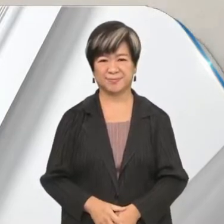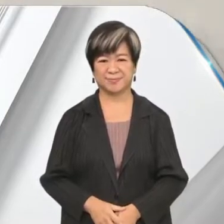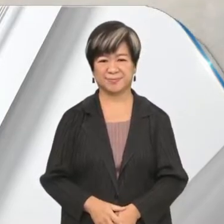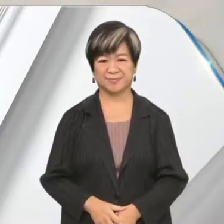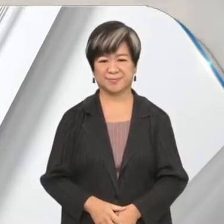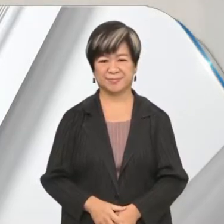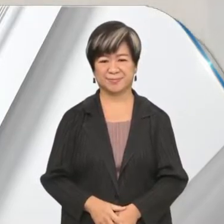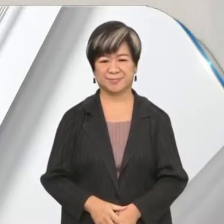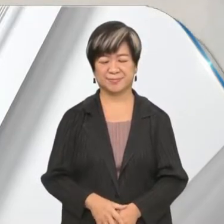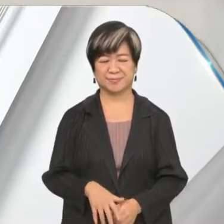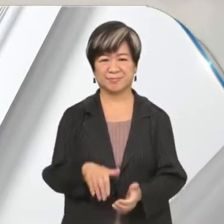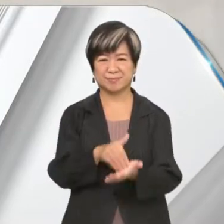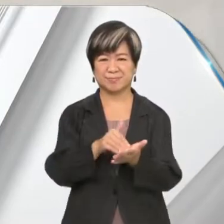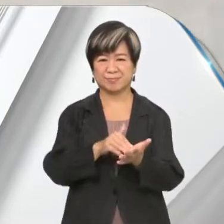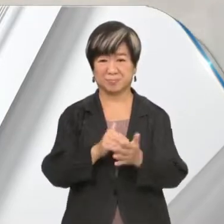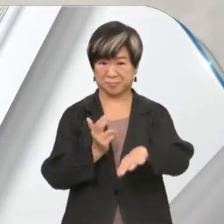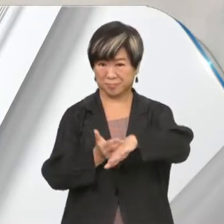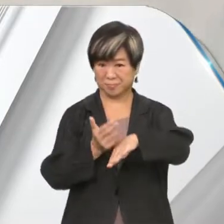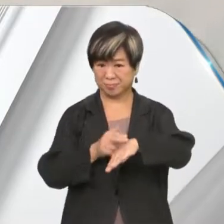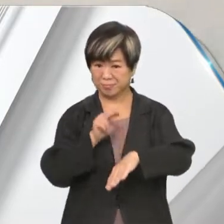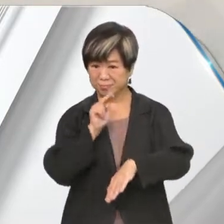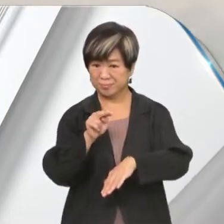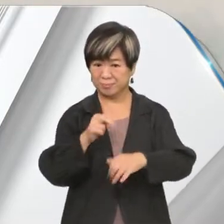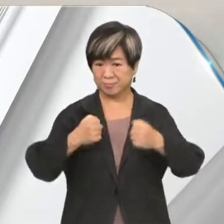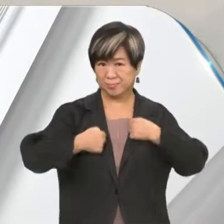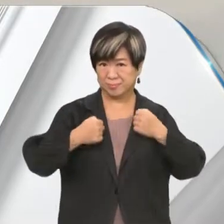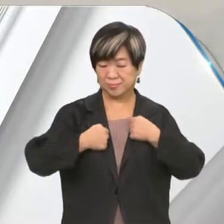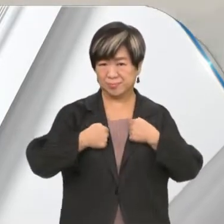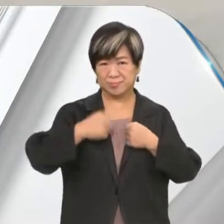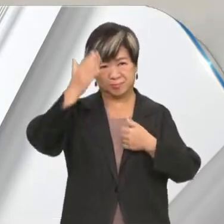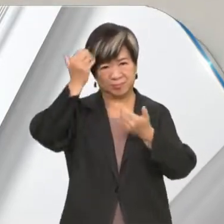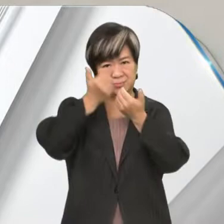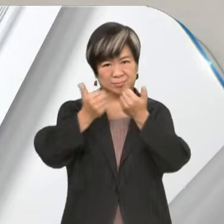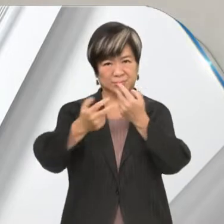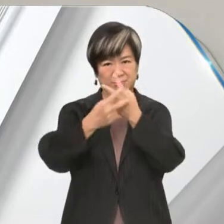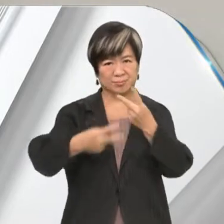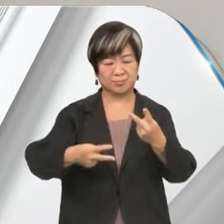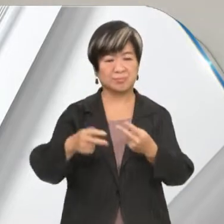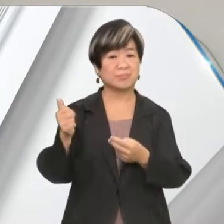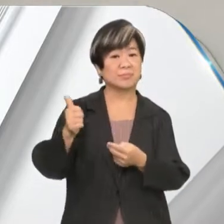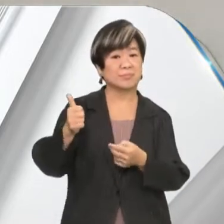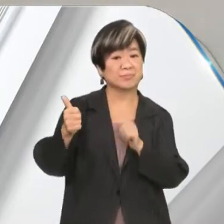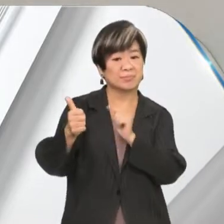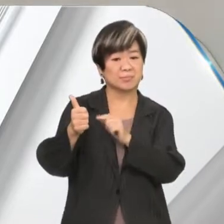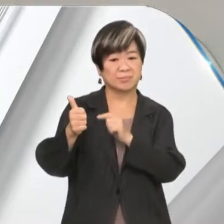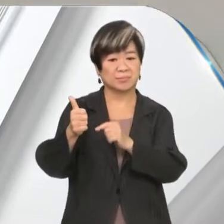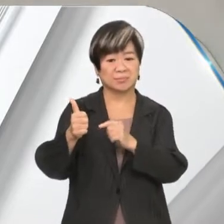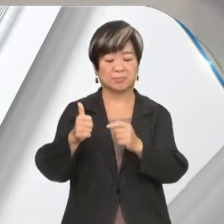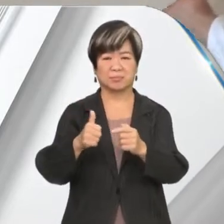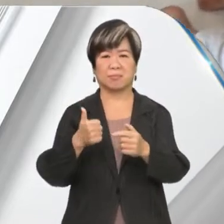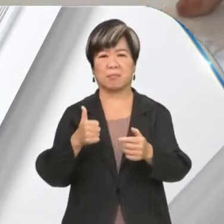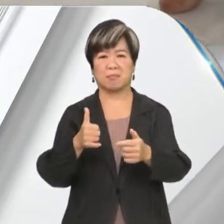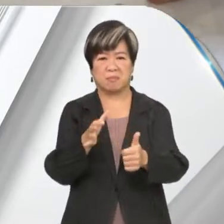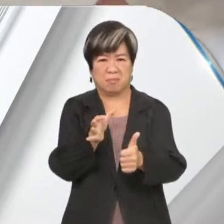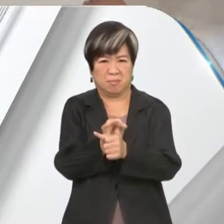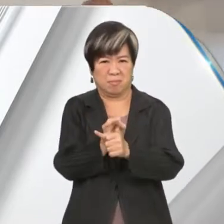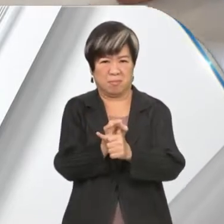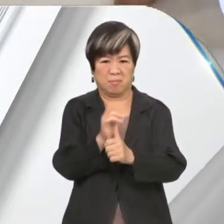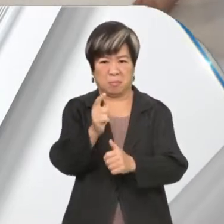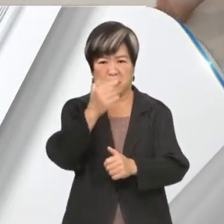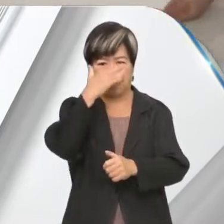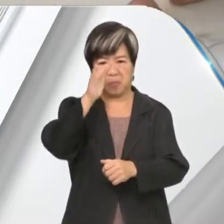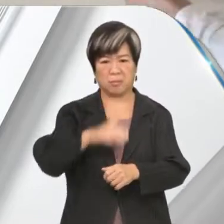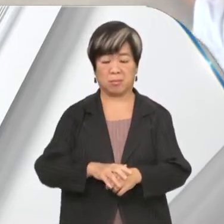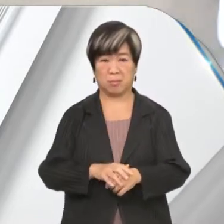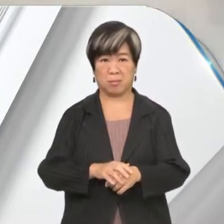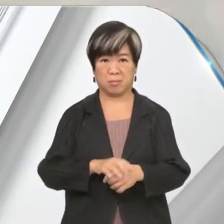在游水的练习场地摆出间练习，挑分客家字体起四卷，锁定对手成功得分，就算独到体型比其